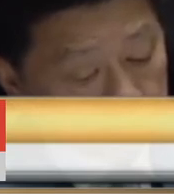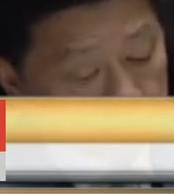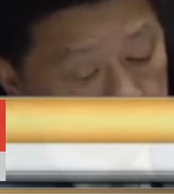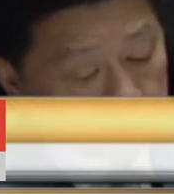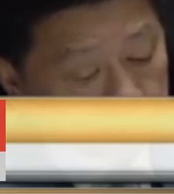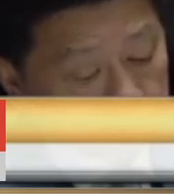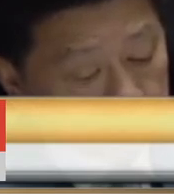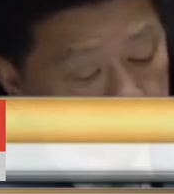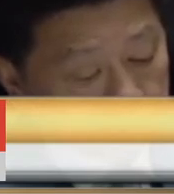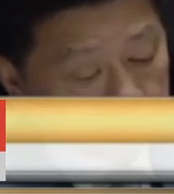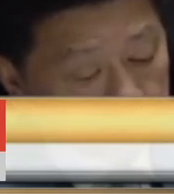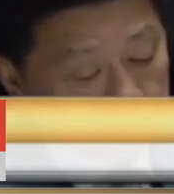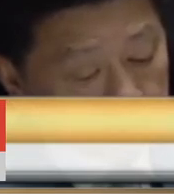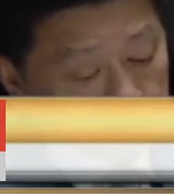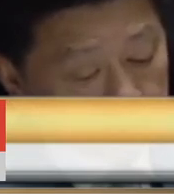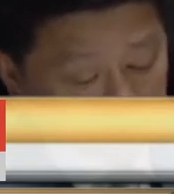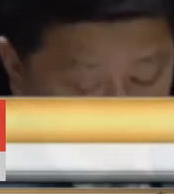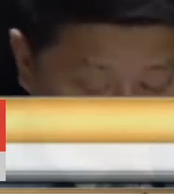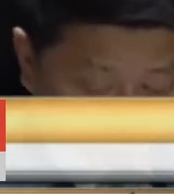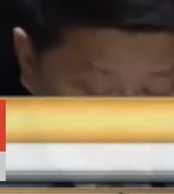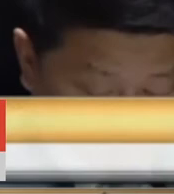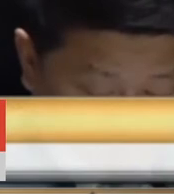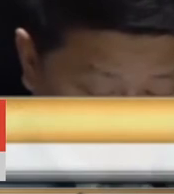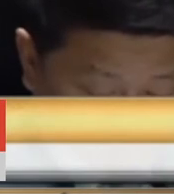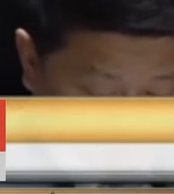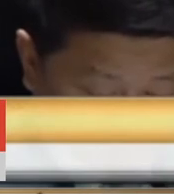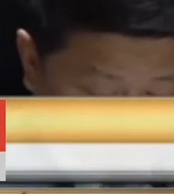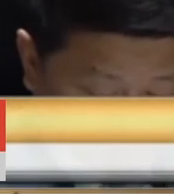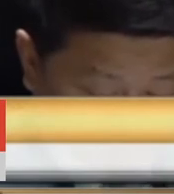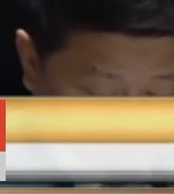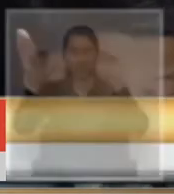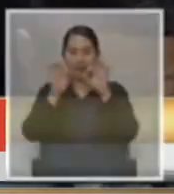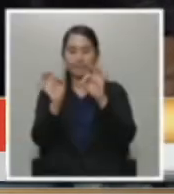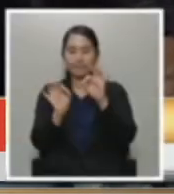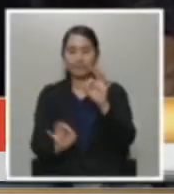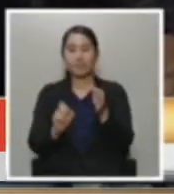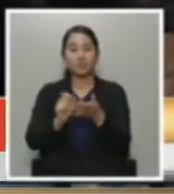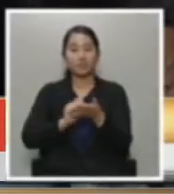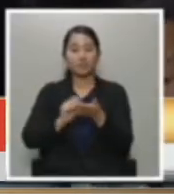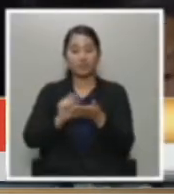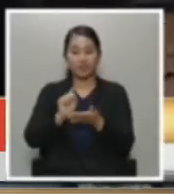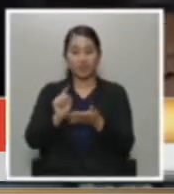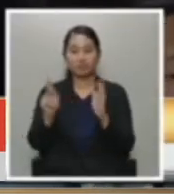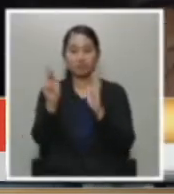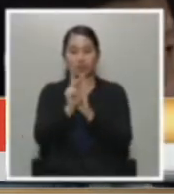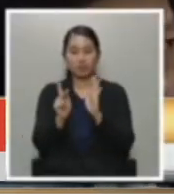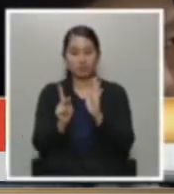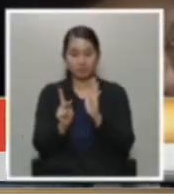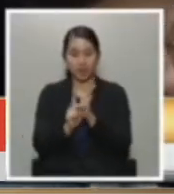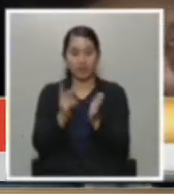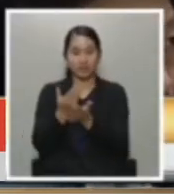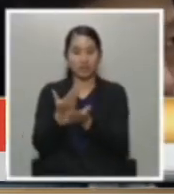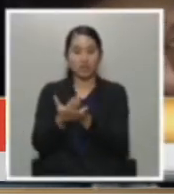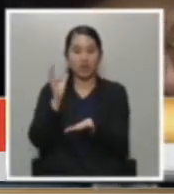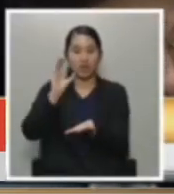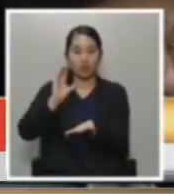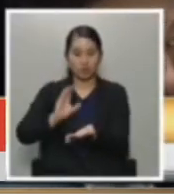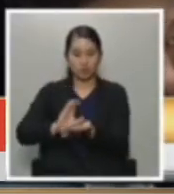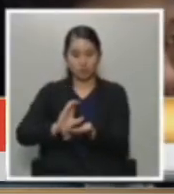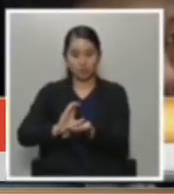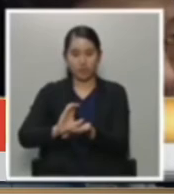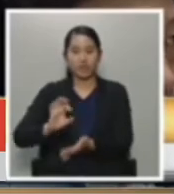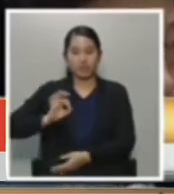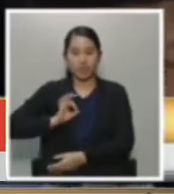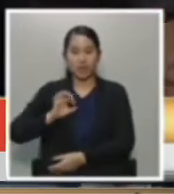การงบประมาณในนั้นนะฮะรัฐสภาเขียนว่ากฎหมายวิธีการงบประมาณที่สมาชิกรัฐสภาต้